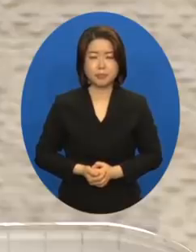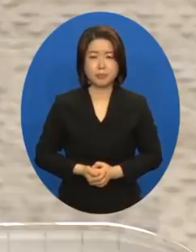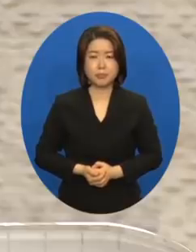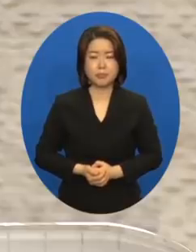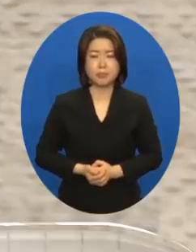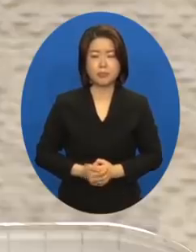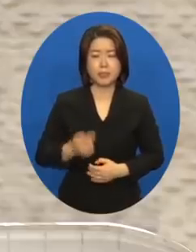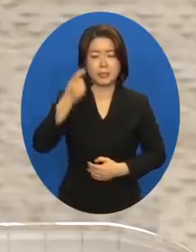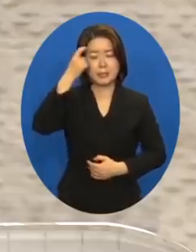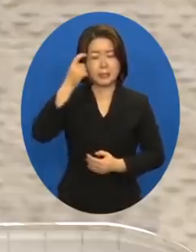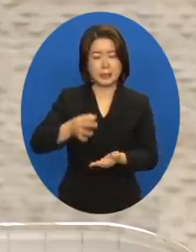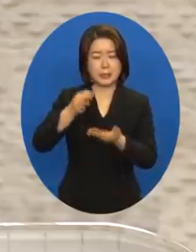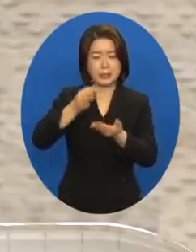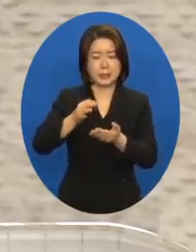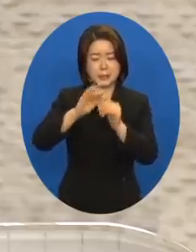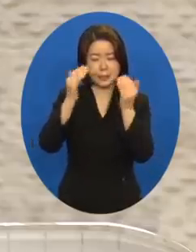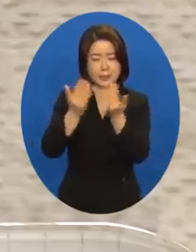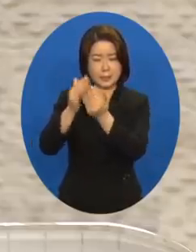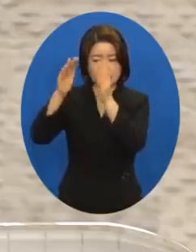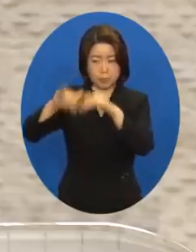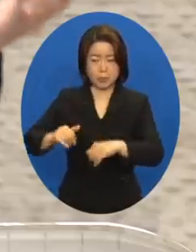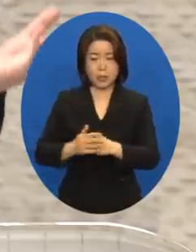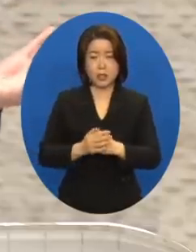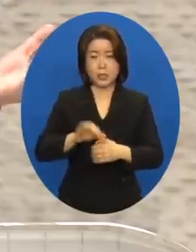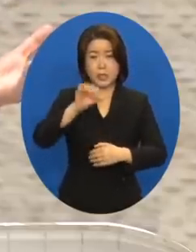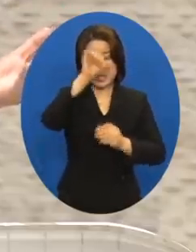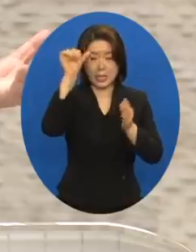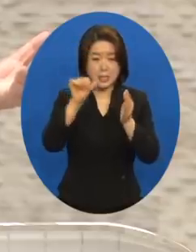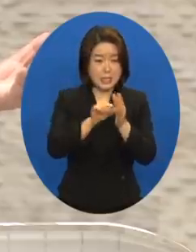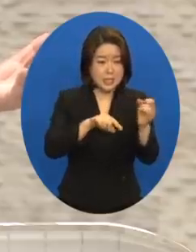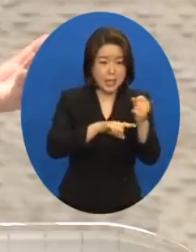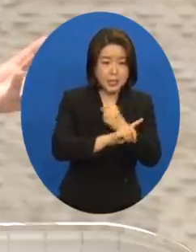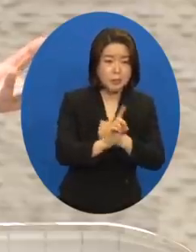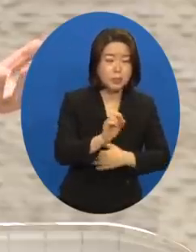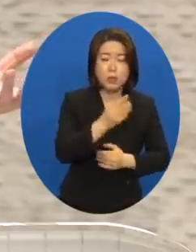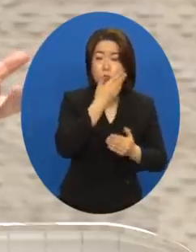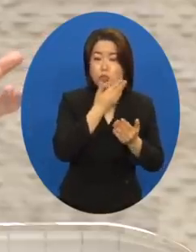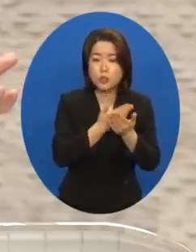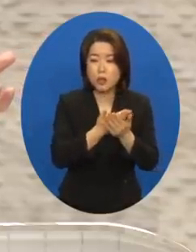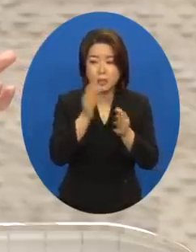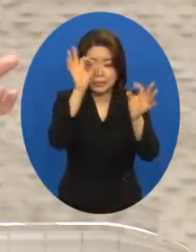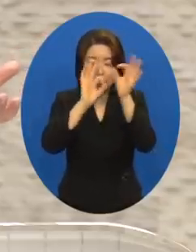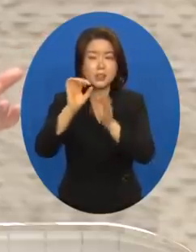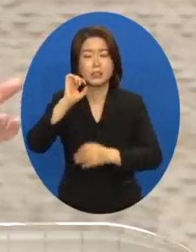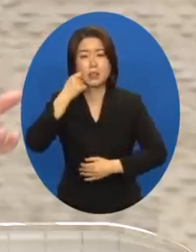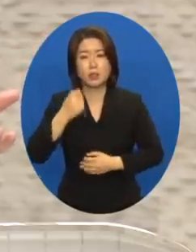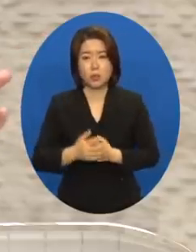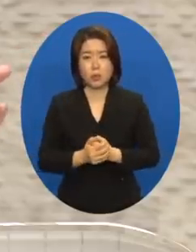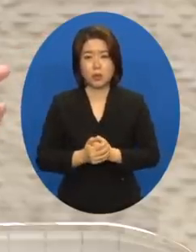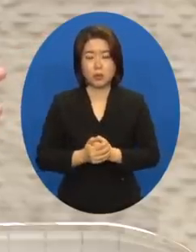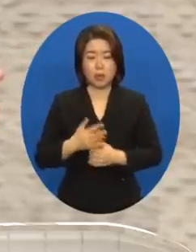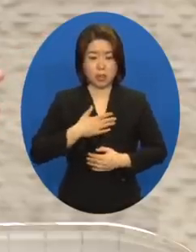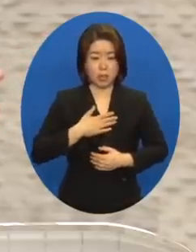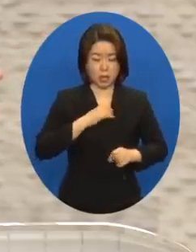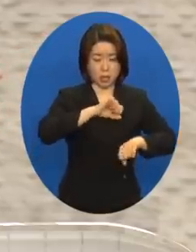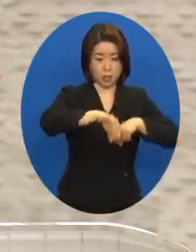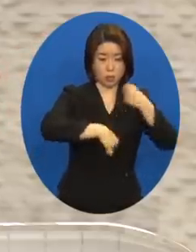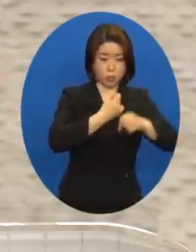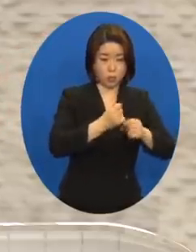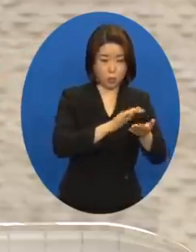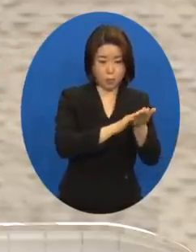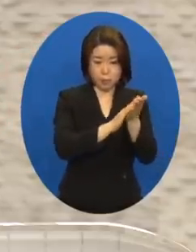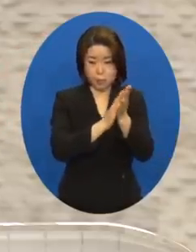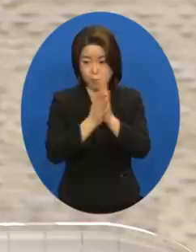가치관도 다 무너지는 거고 인생이 의미 자체를 찾을수가 없어요 우리가 동물을 에서 진화된 존재를